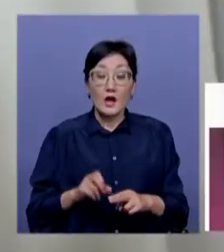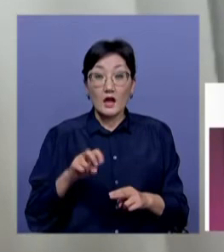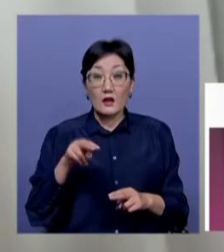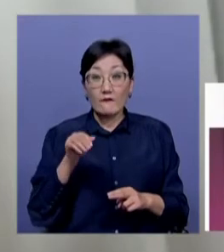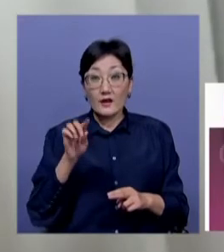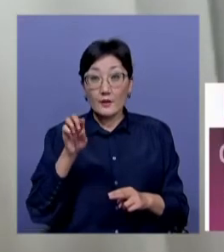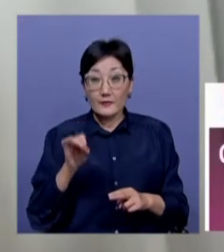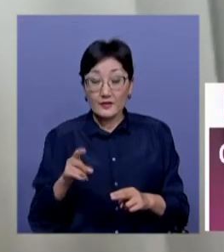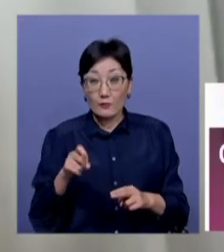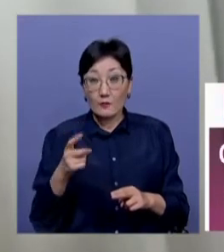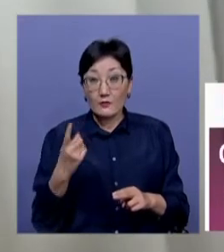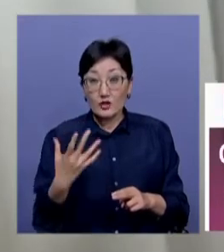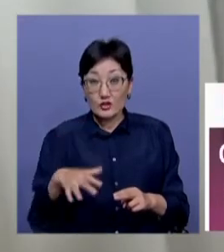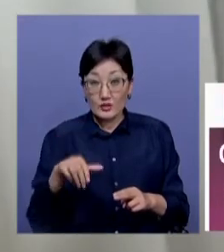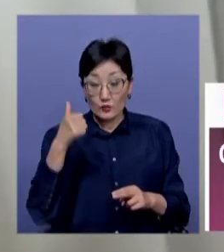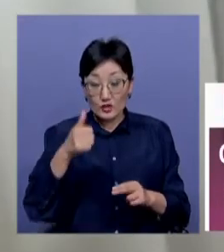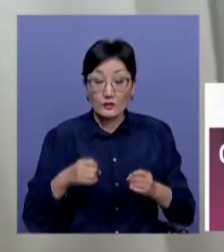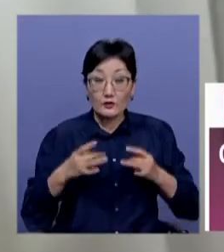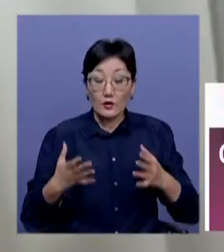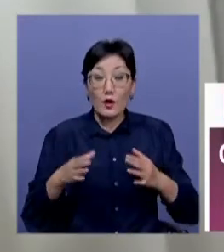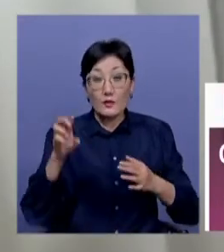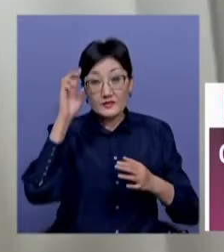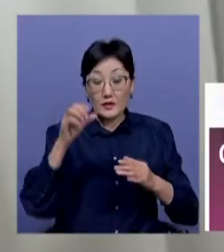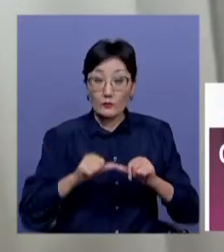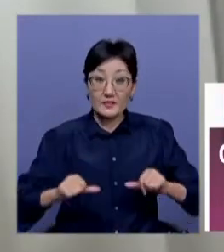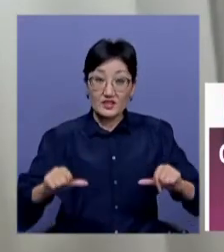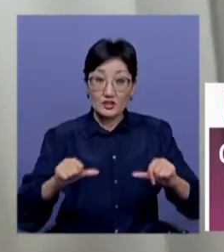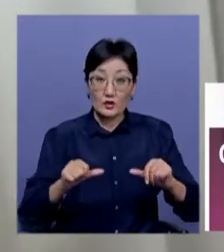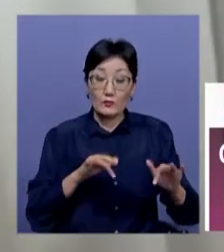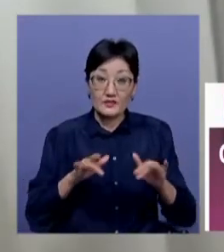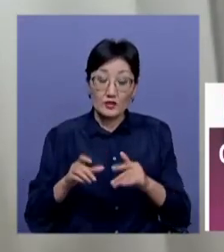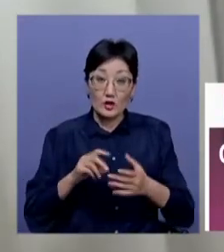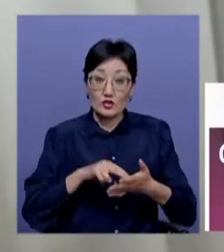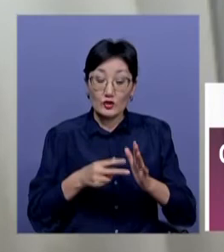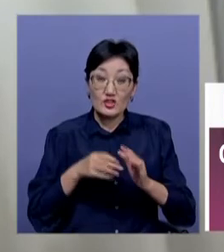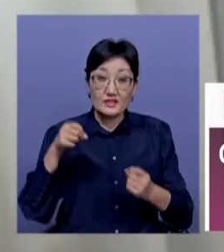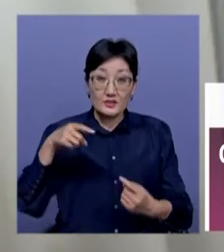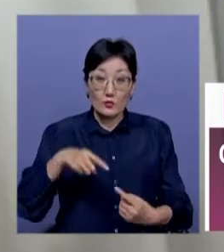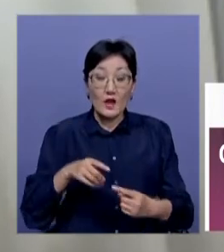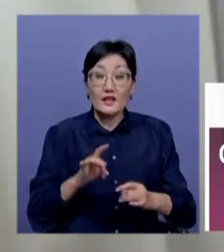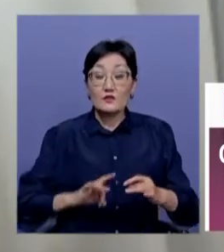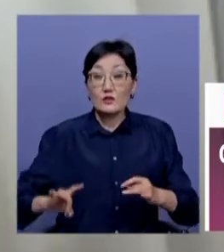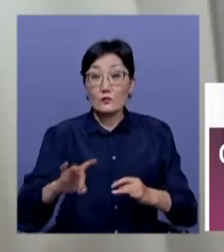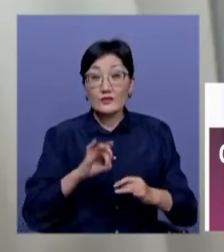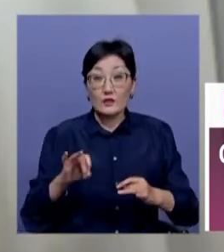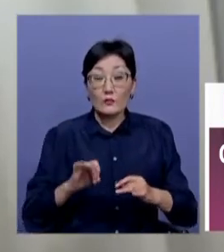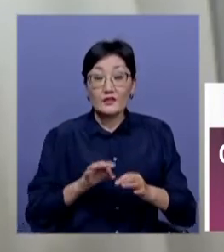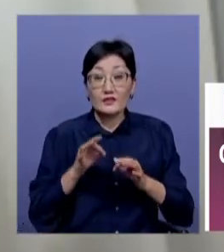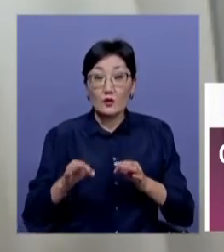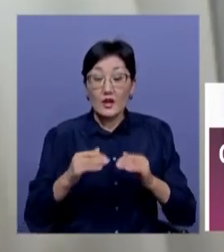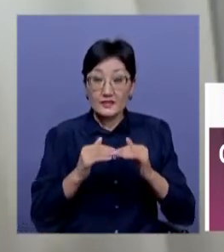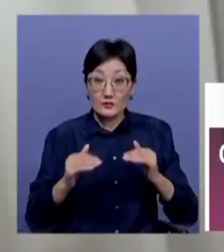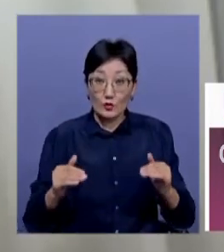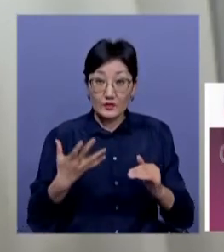Әл-Фарабидің 1150 жылдығын атап өту жөніндегі мемлекеттік комиссияның іс-шаралар жоспарына сәйкес республикалық және өңірлік